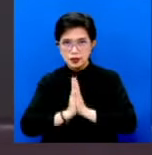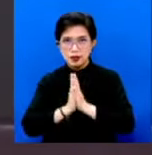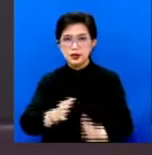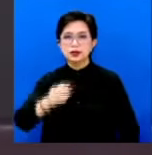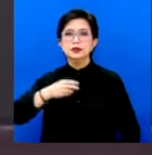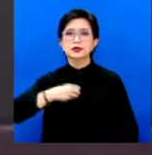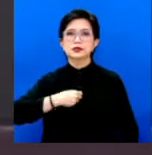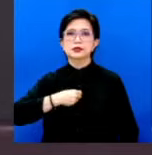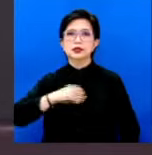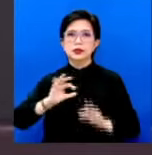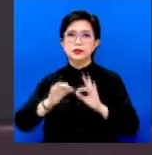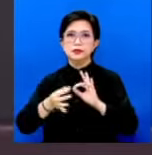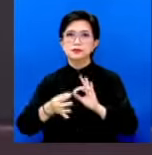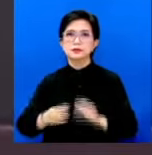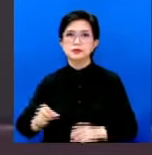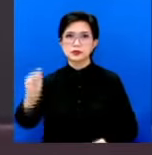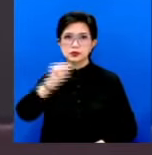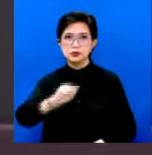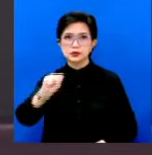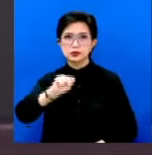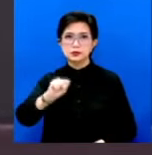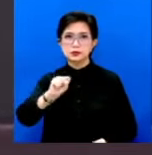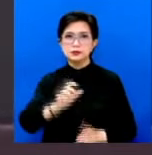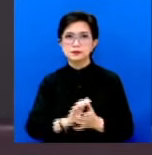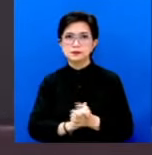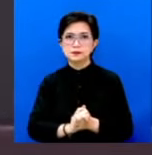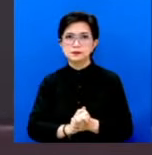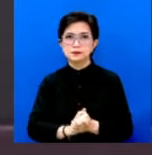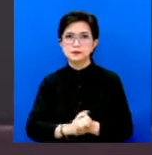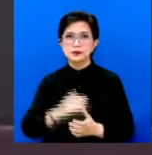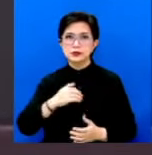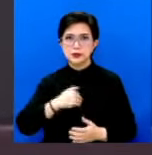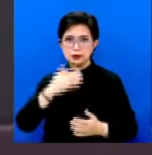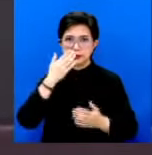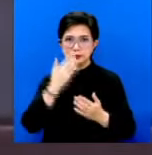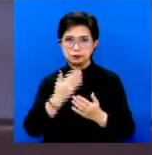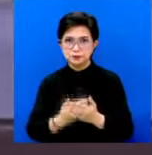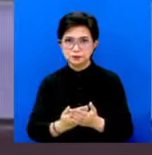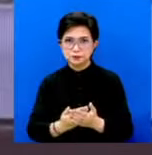putaran kedua pasangan calon bupati dan calon wakil bupati Kabupaten Sorong tahun